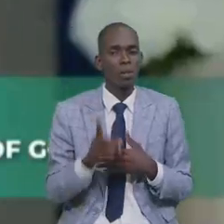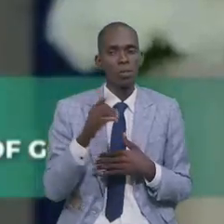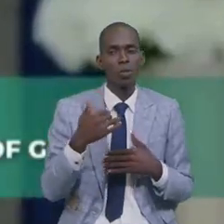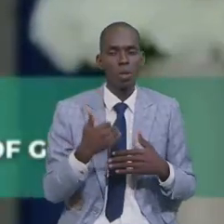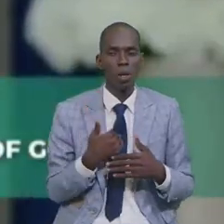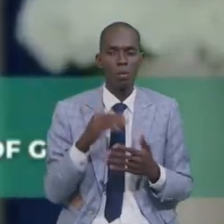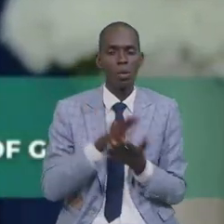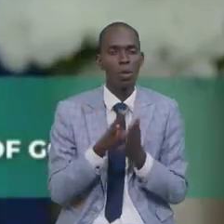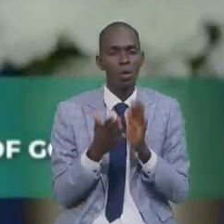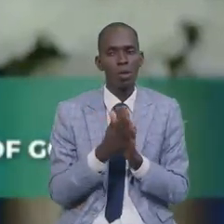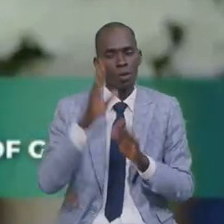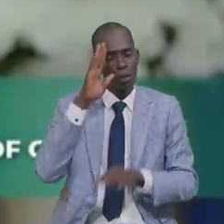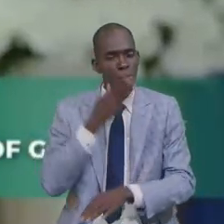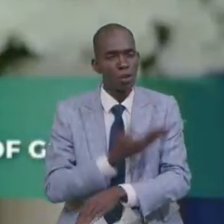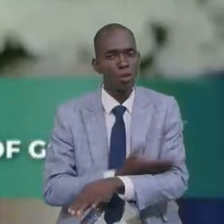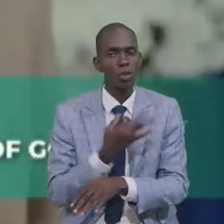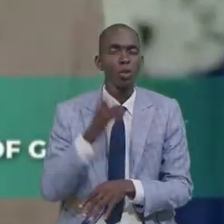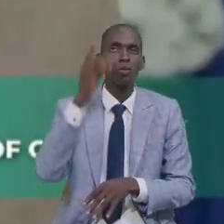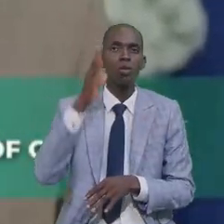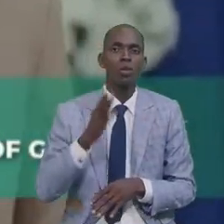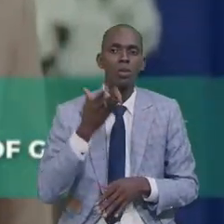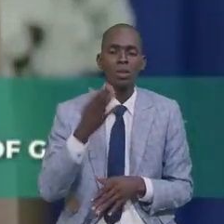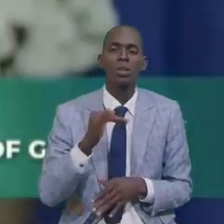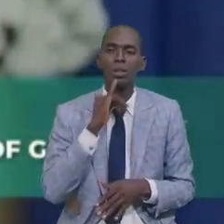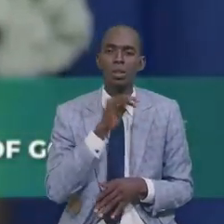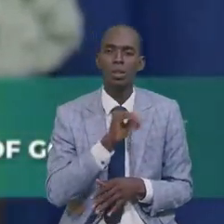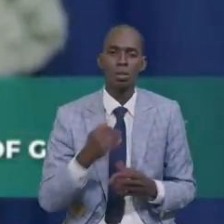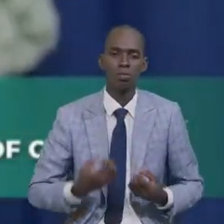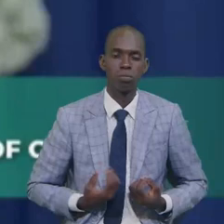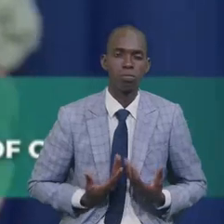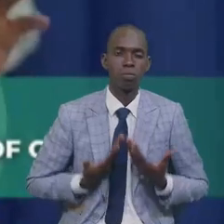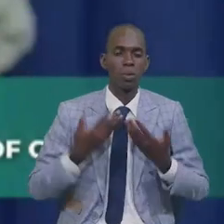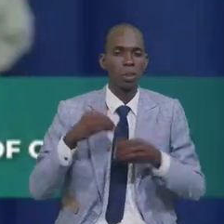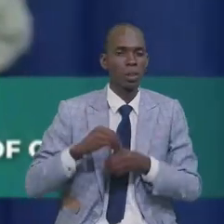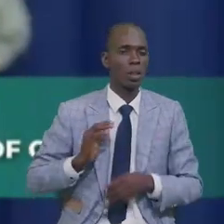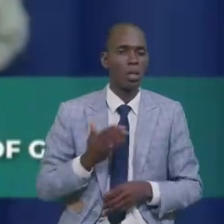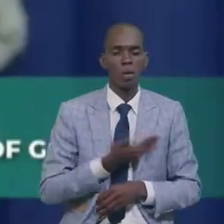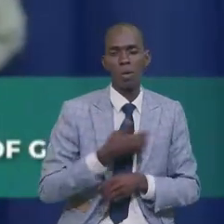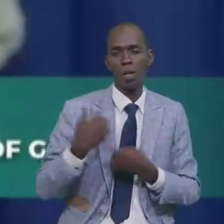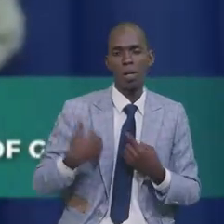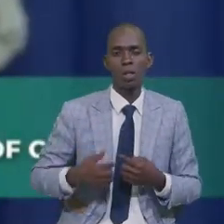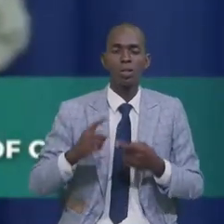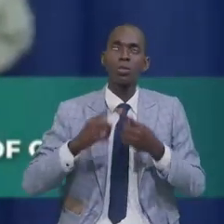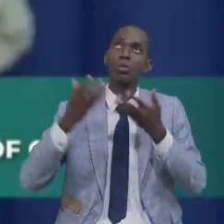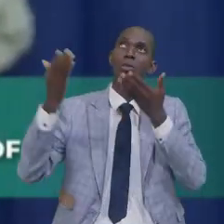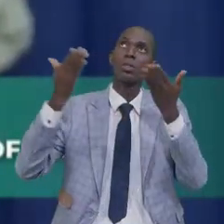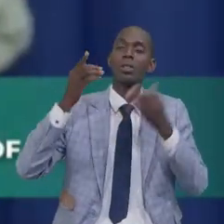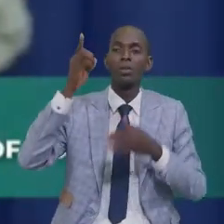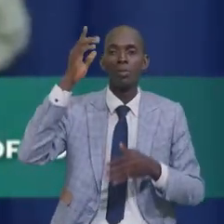Quand nous devenons fils de Dieu, il y a une passion dans nos cœurs. Nous voulons servir.